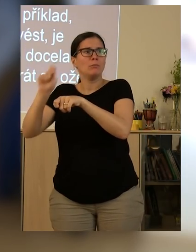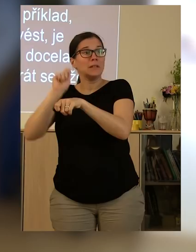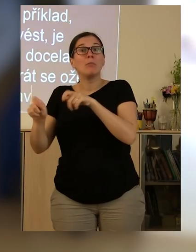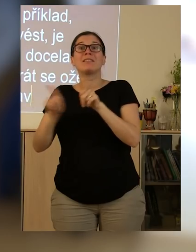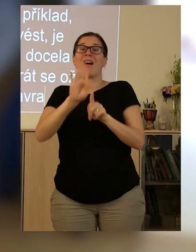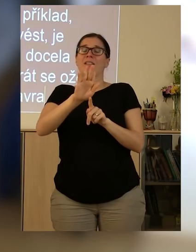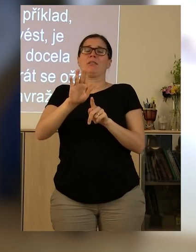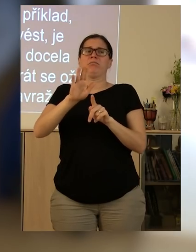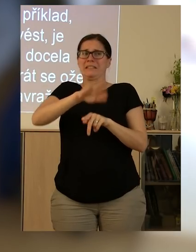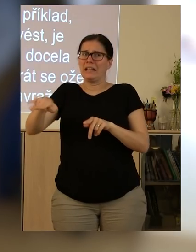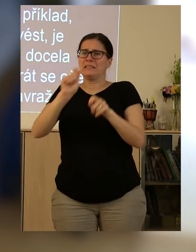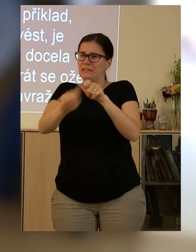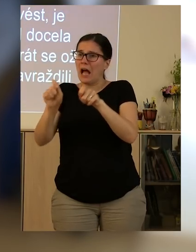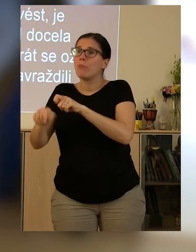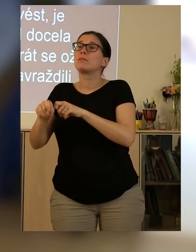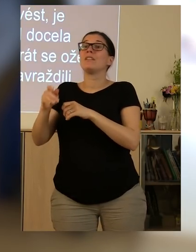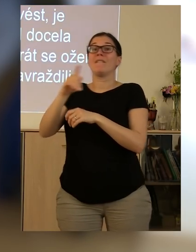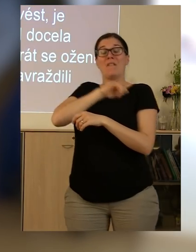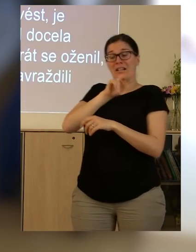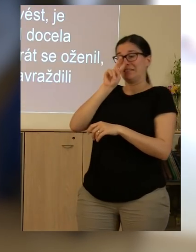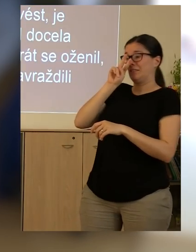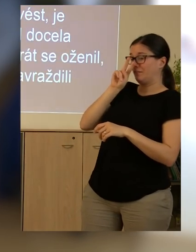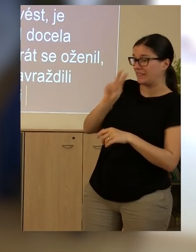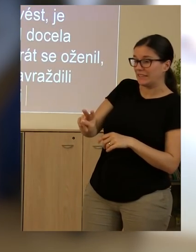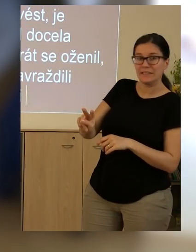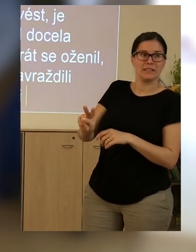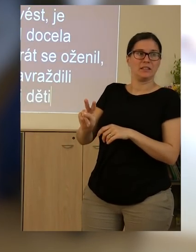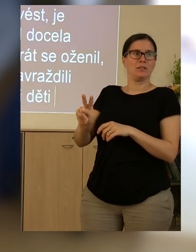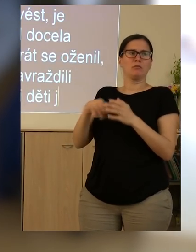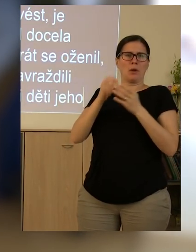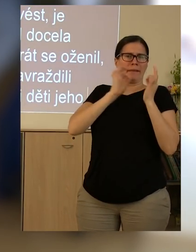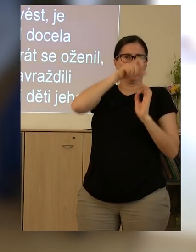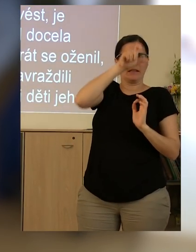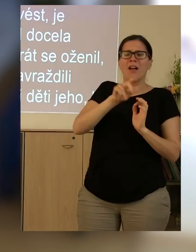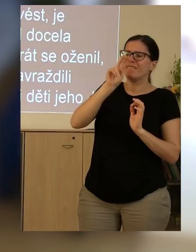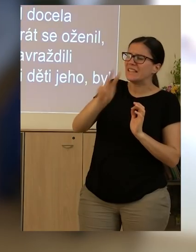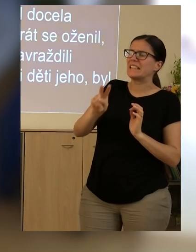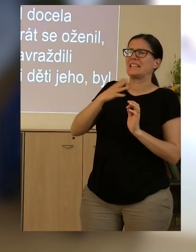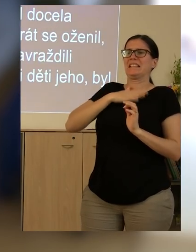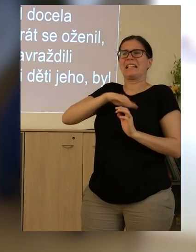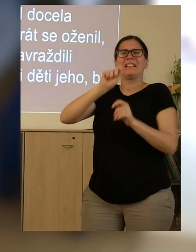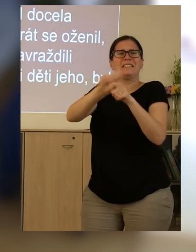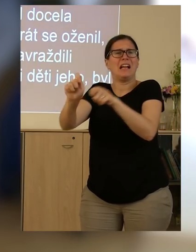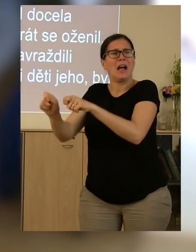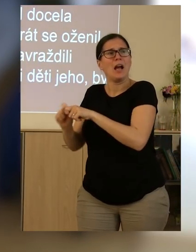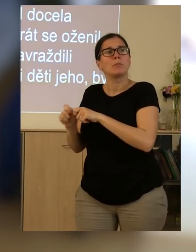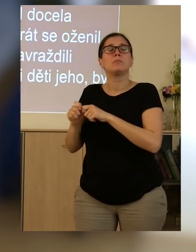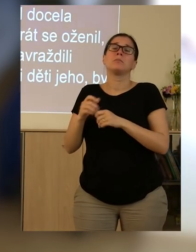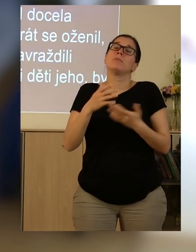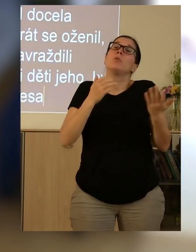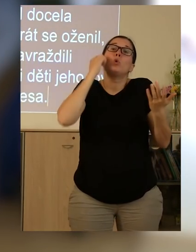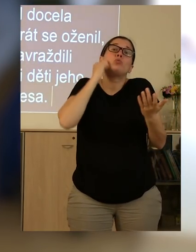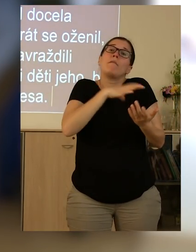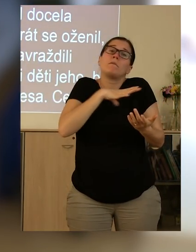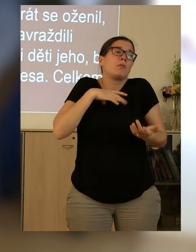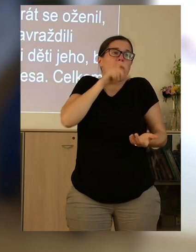měl, on toho byl, tam někde z lesa koukal, jak tam zabíjejí prostě. Jako celkem bych řekl normální člověk, prostě